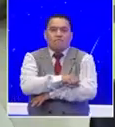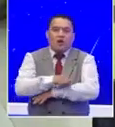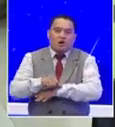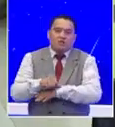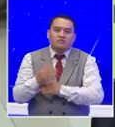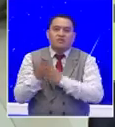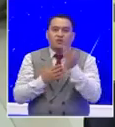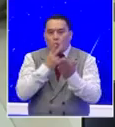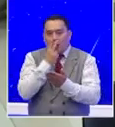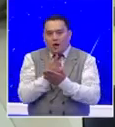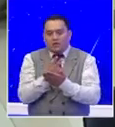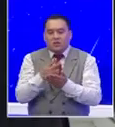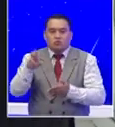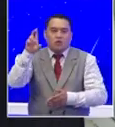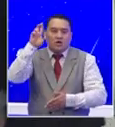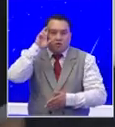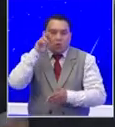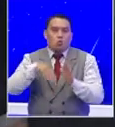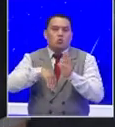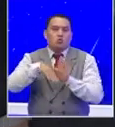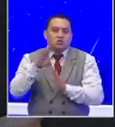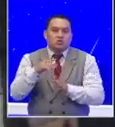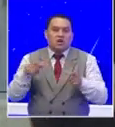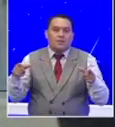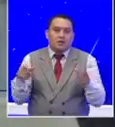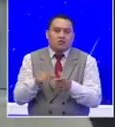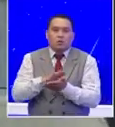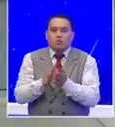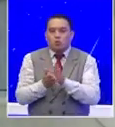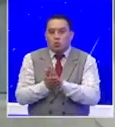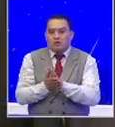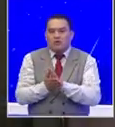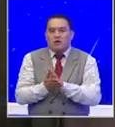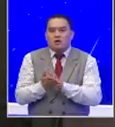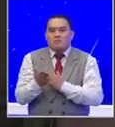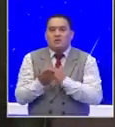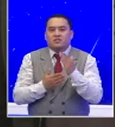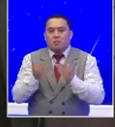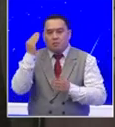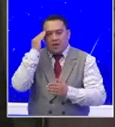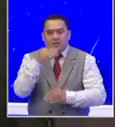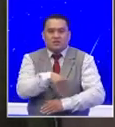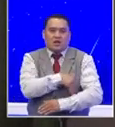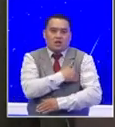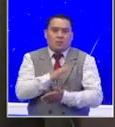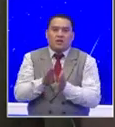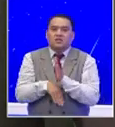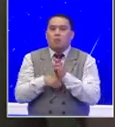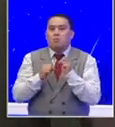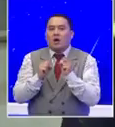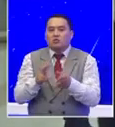с вышеуказанными странами и улучшение эпидемиологической обстановки в условиях повышенных мер санитарной